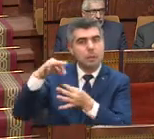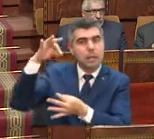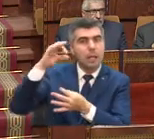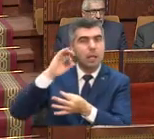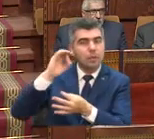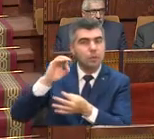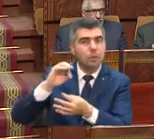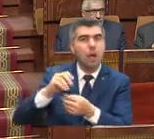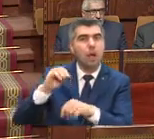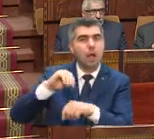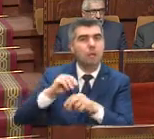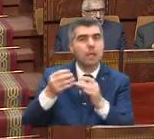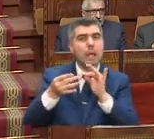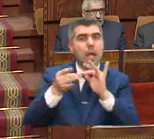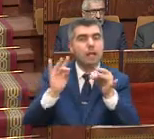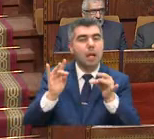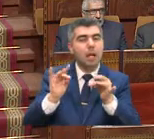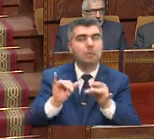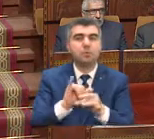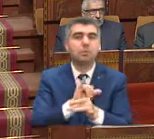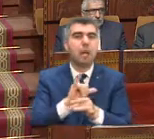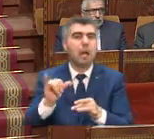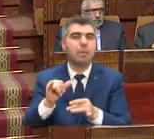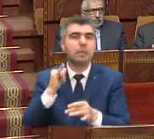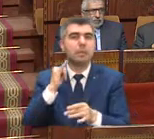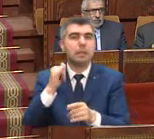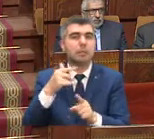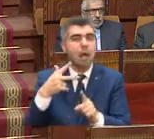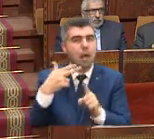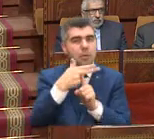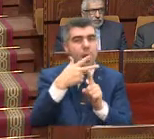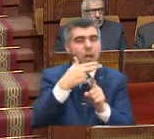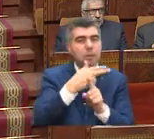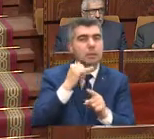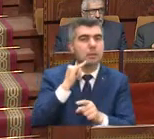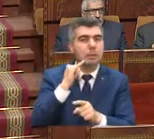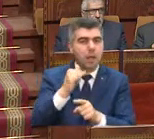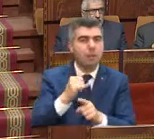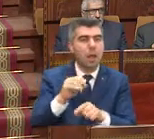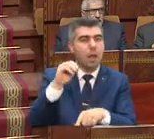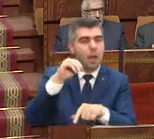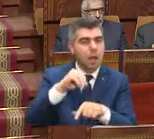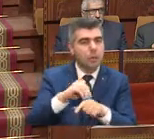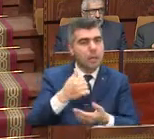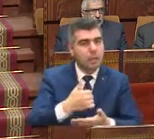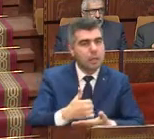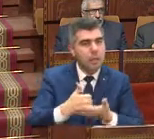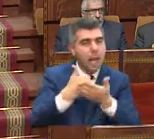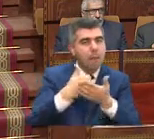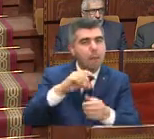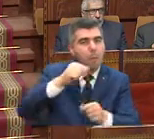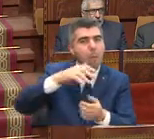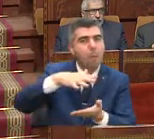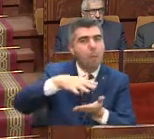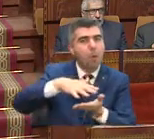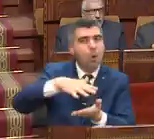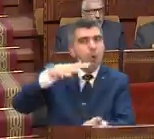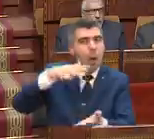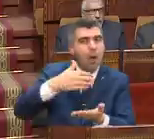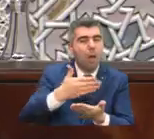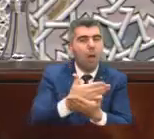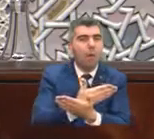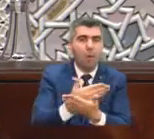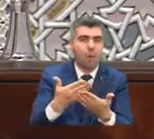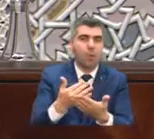لا بغينا بدائل السيد الوزير، وخاصة على مستوى التدفئة، دعم الغاز، دعم الطاقات البديله بهذا المناطق. شكرا نائب